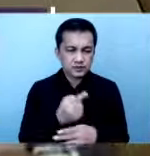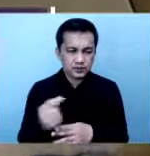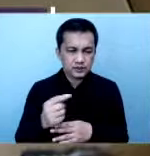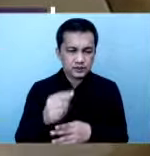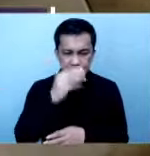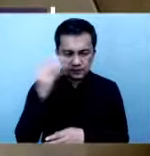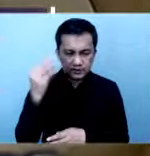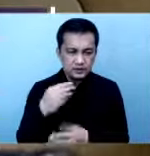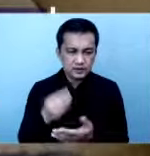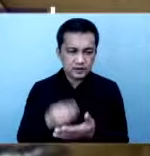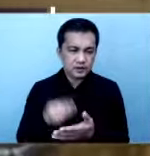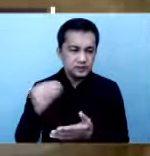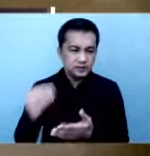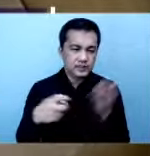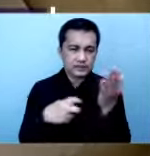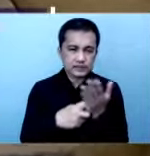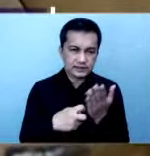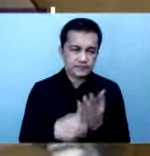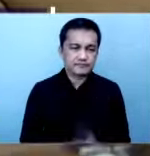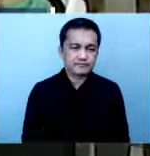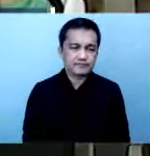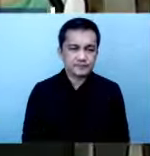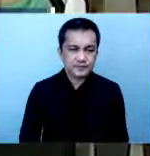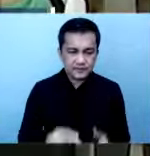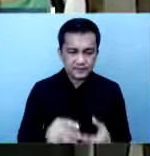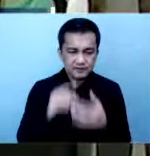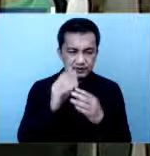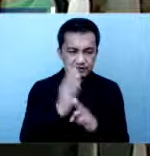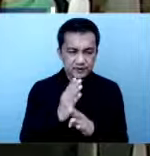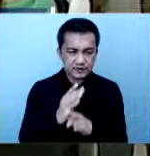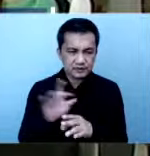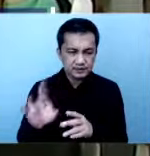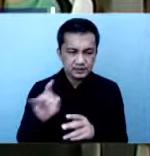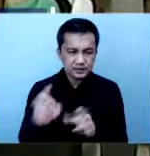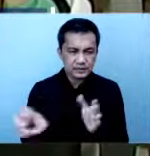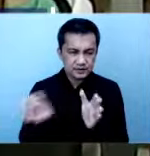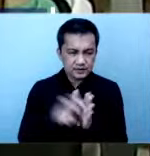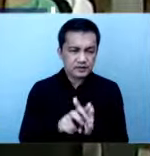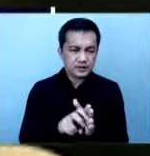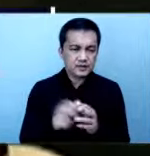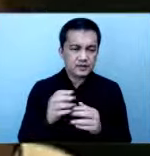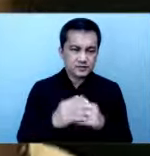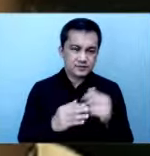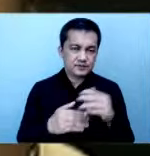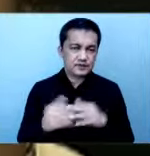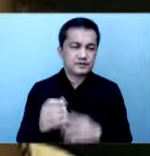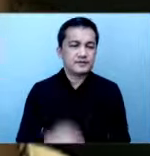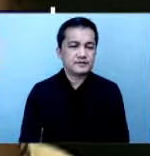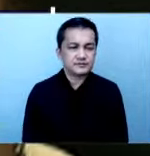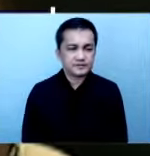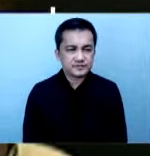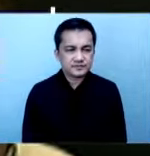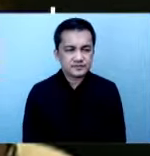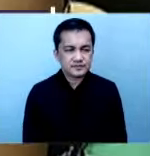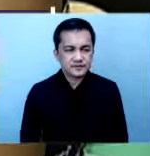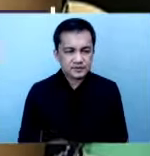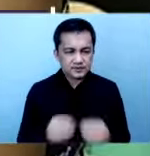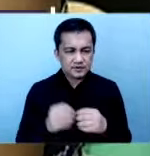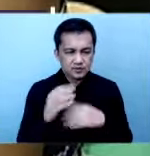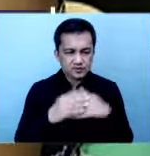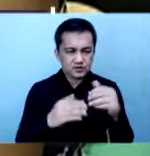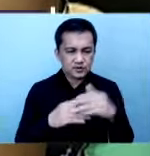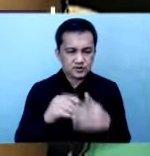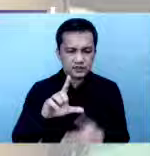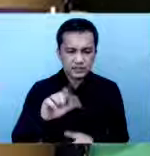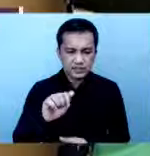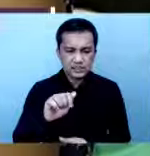bumili na siya agad ng ticket. Special bus ang pinili lang sakyan para mas komportable. Mas komportable yung Lazy Boy. May CR